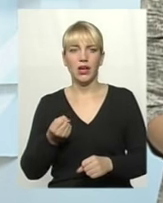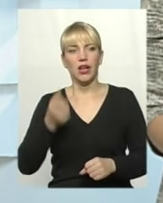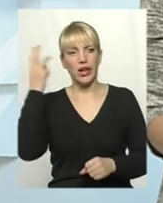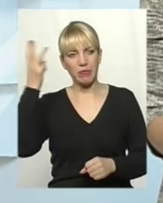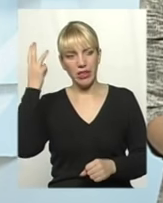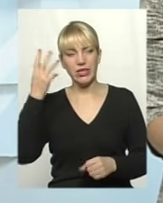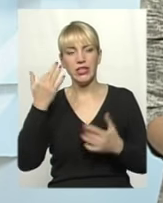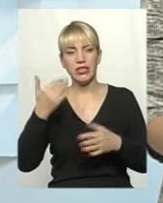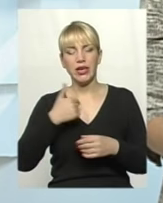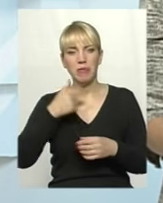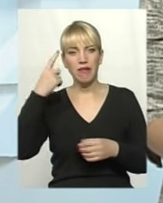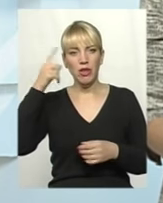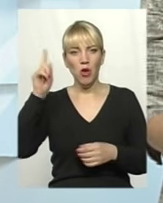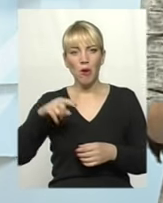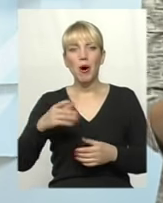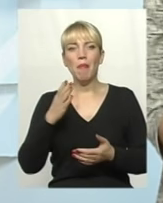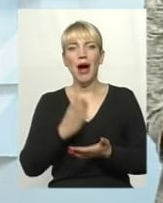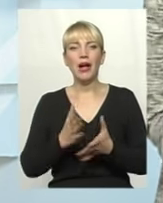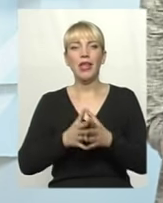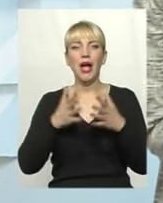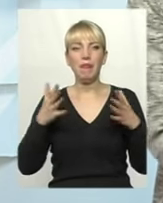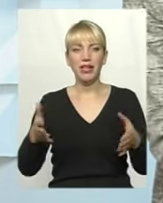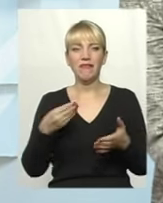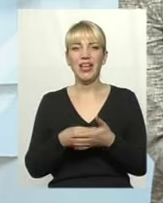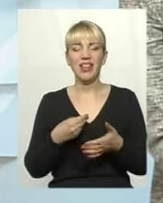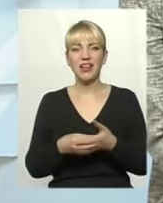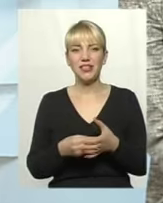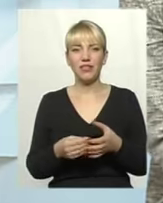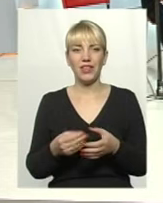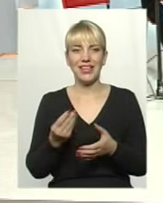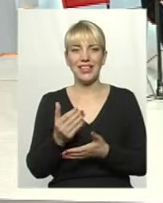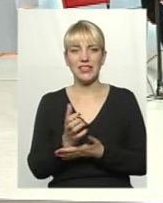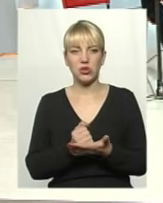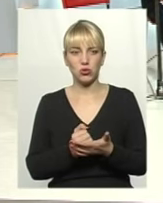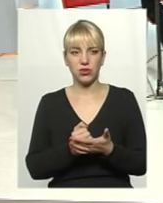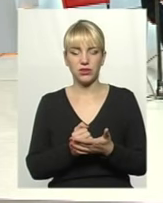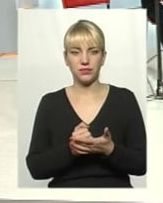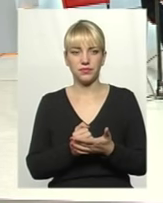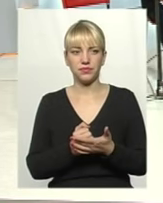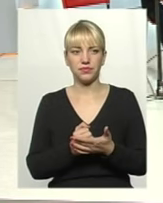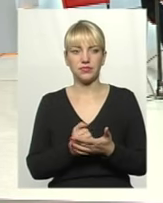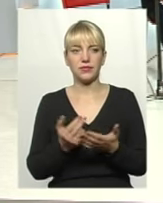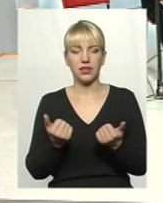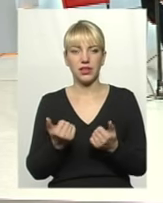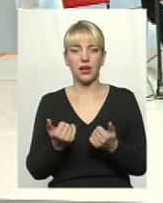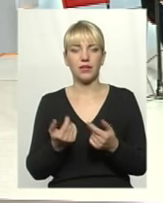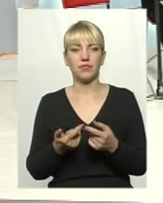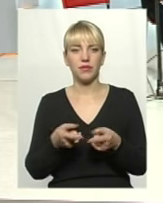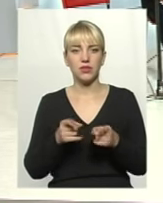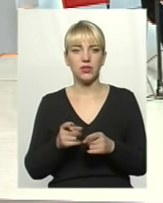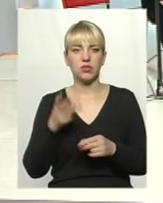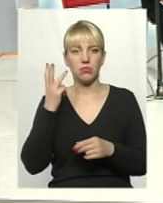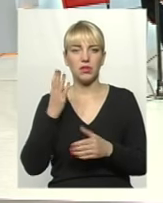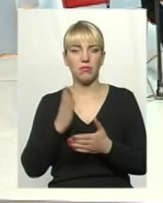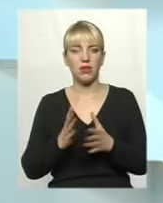Хмельниччина, наскільки мені відомо, має найбільше фінансового ресурсу на ці цілі. Так, Хмельниччина дійсно має